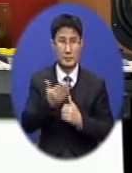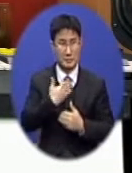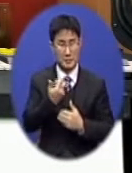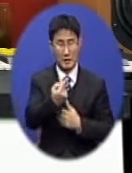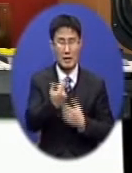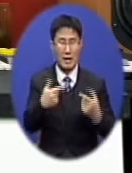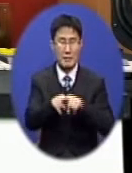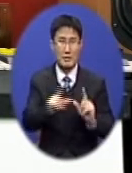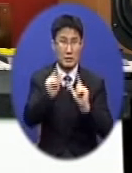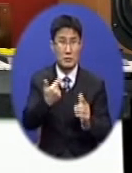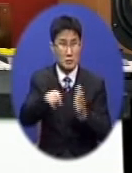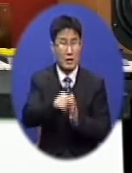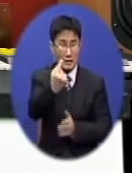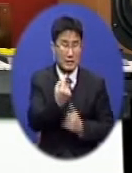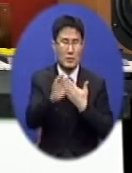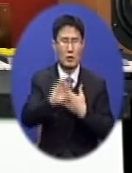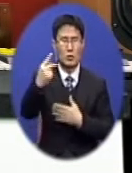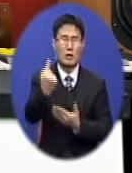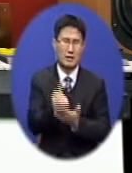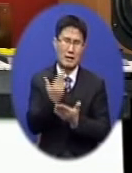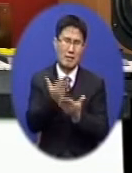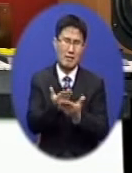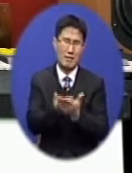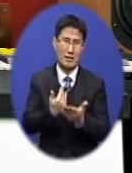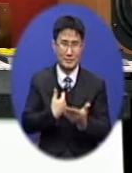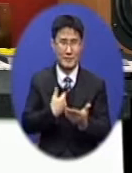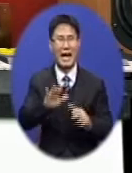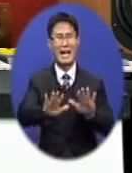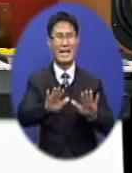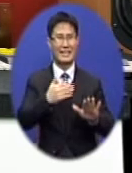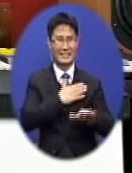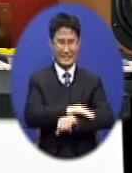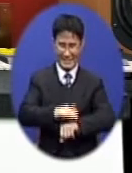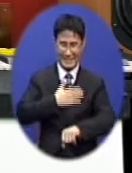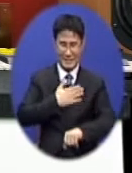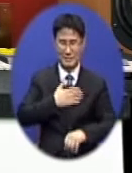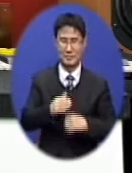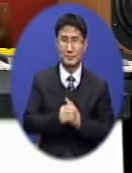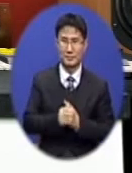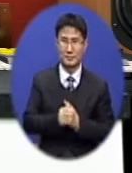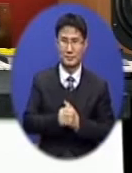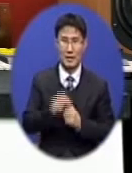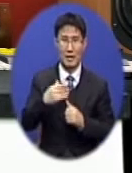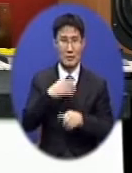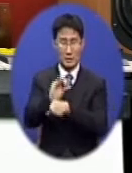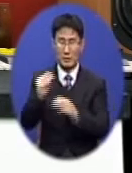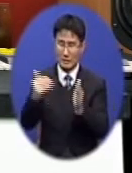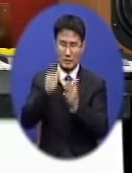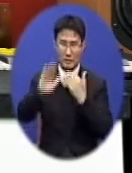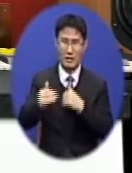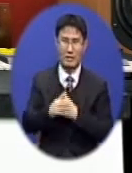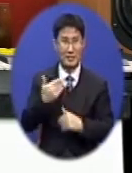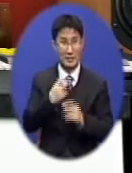살라고 나왔으면은, 네. 돌아와 달라고 그 뜻을 한 거예요. 잘 네. 알았습니다. 무슨 말씀이 잘 알았으니까요. 방송 네. 끝나고 난 다음에